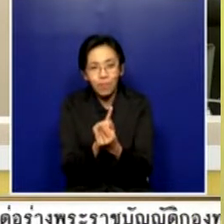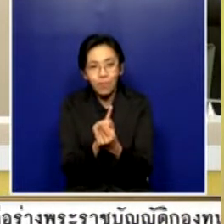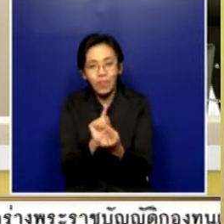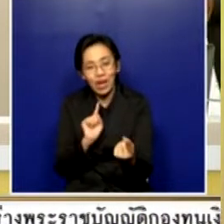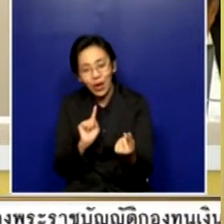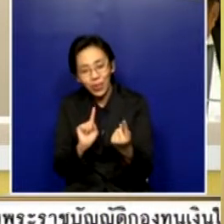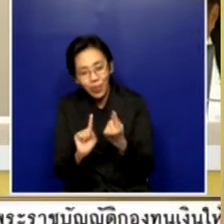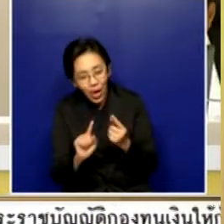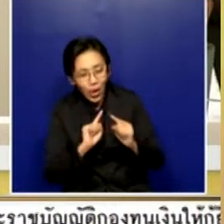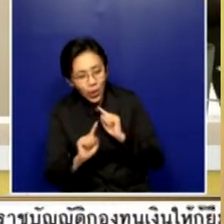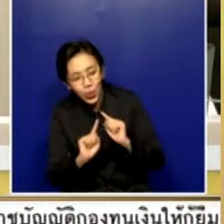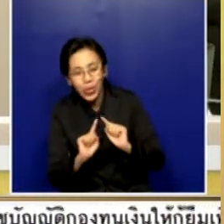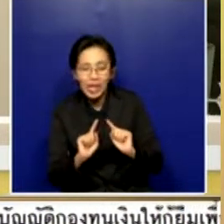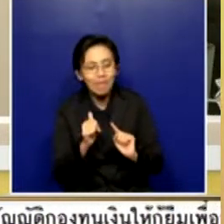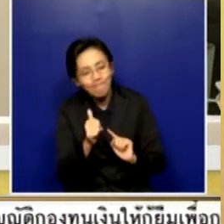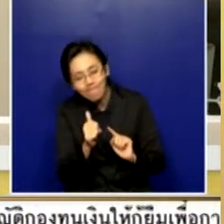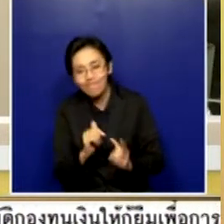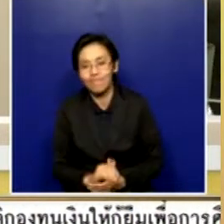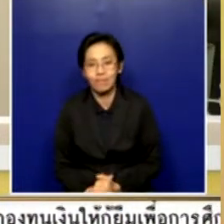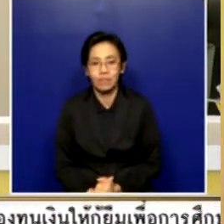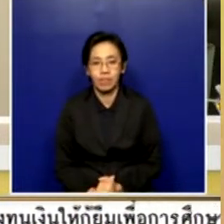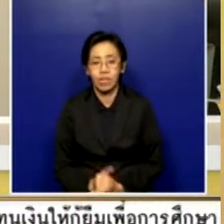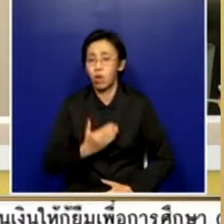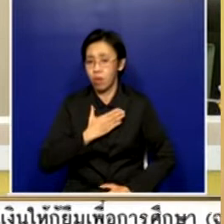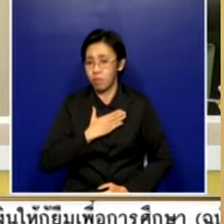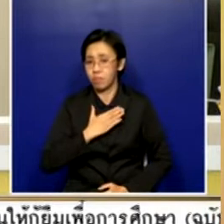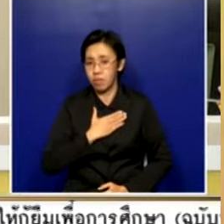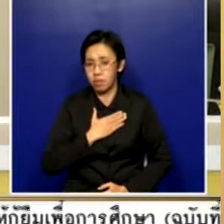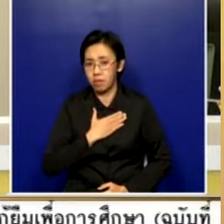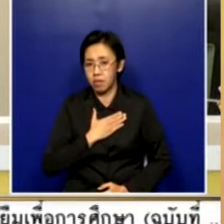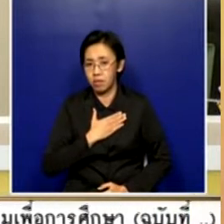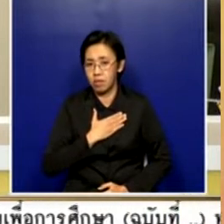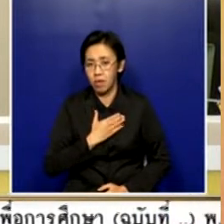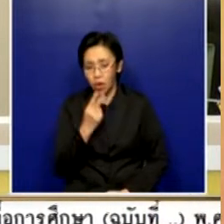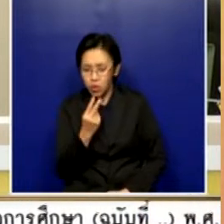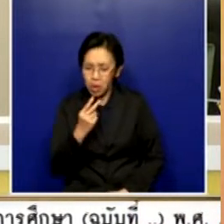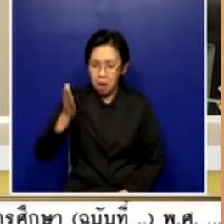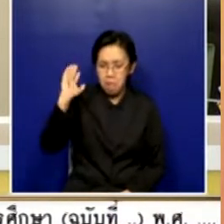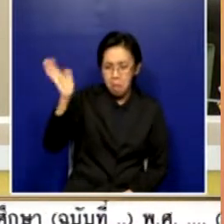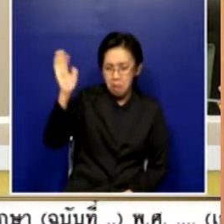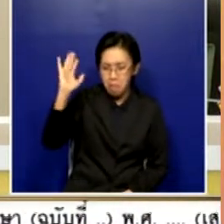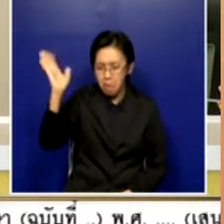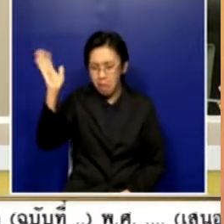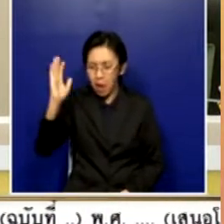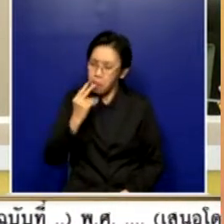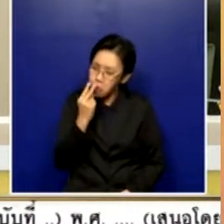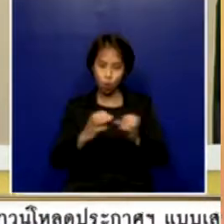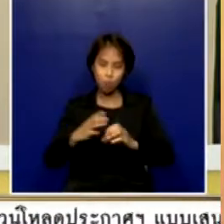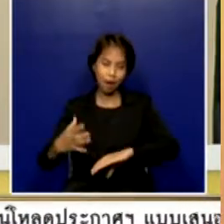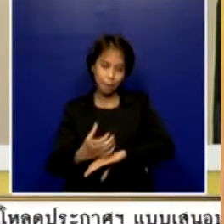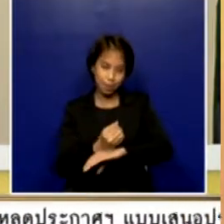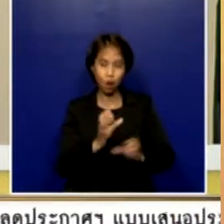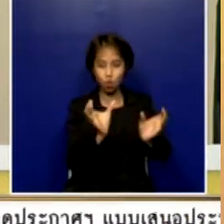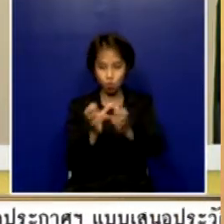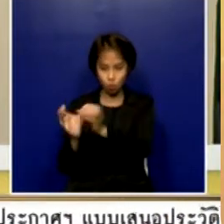ก็เป็นการใช้จินตนาการเท่านั้นนะครับขณะที่รัฐมนตรีคนหนึ่งที่ถูกจับตามองเป็นพิเศษก็คือคุณณัฏฐพลทีปสุวรรณรัฐมนตรีศึกษาธิการ